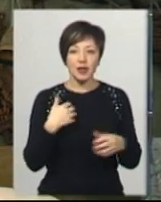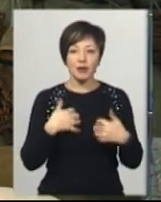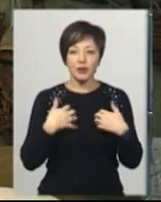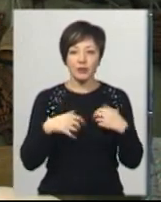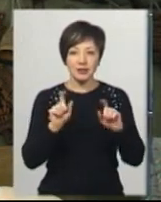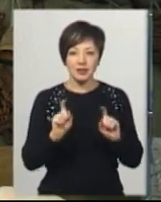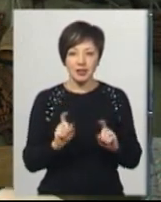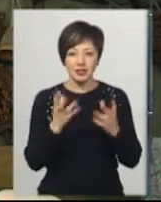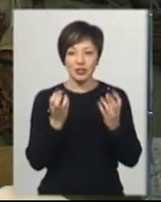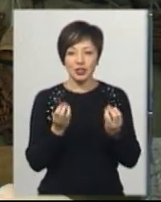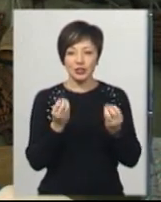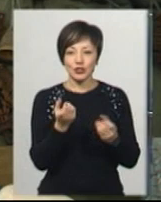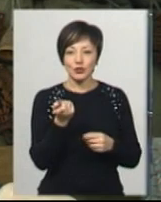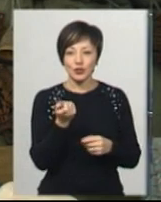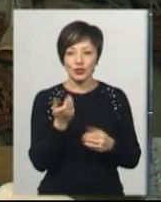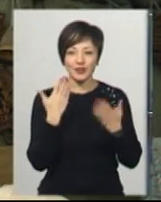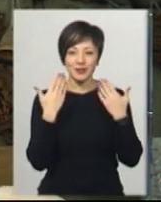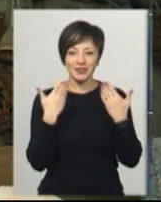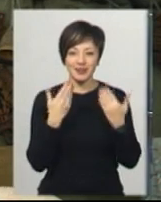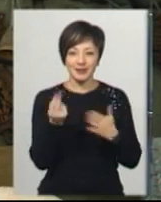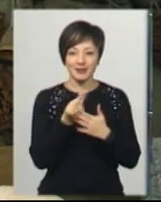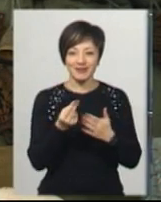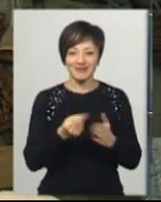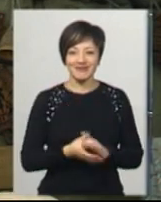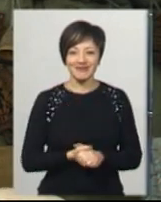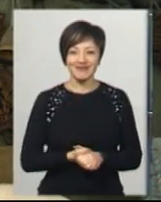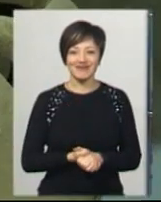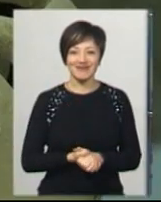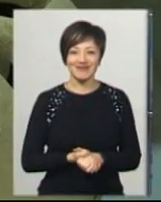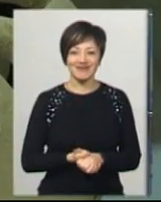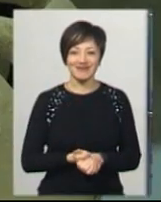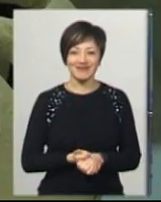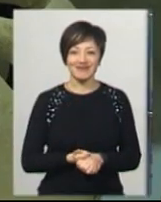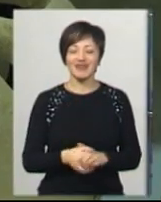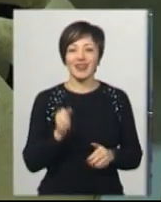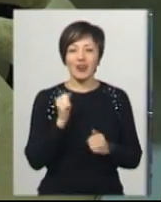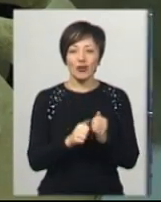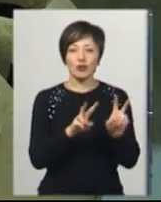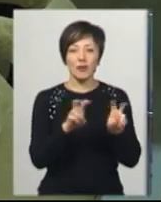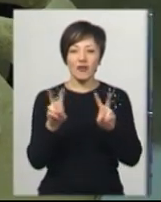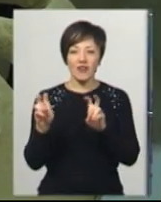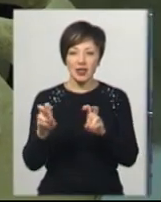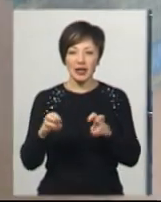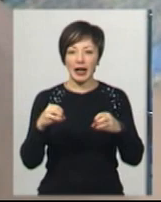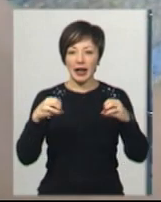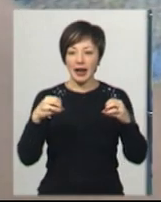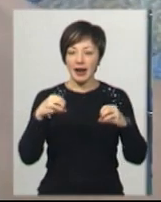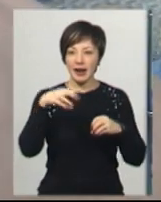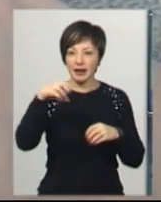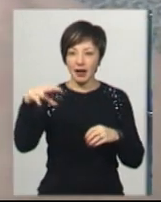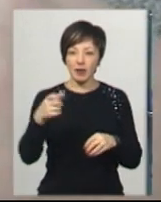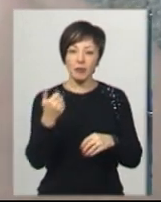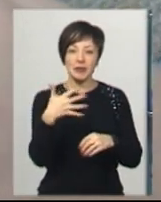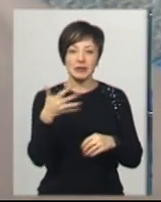бігом сіла, думаю, я хоч трошки відпочину, щось трошки повирізаю. Кожного виду ліхтариків гончарі мають виготовити по